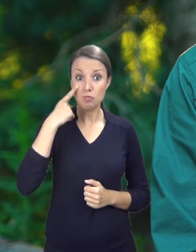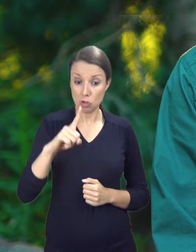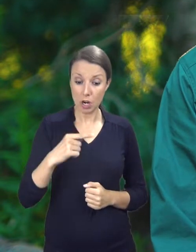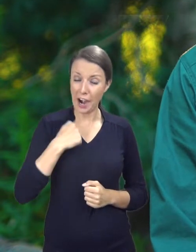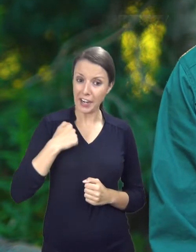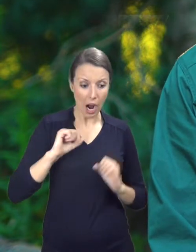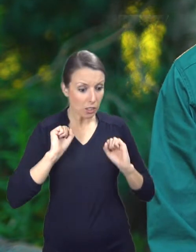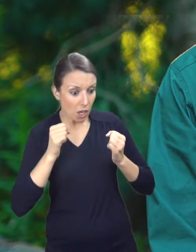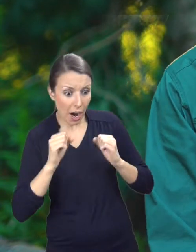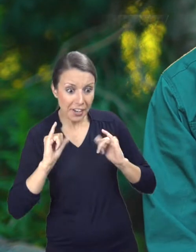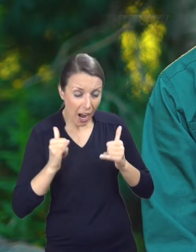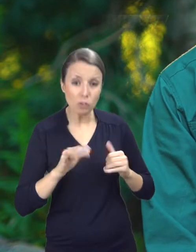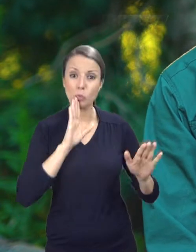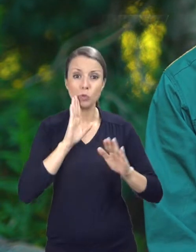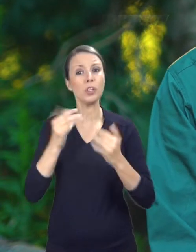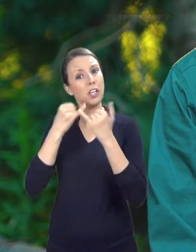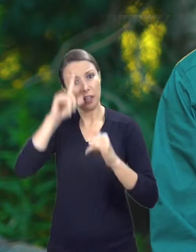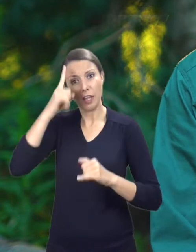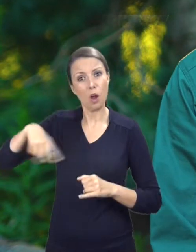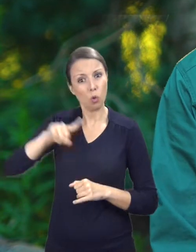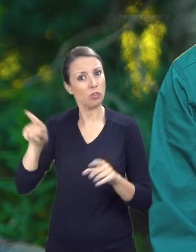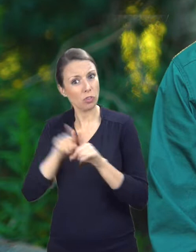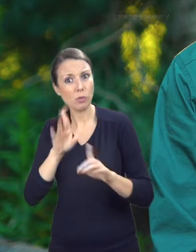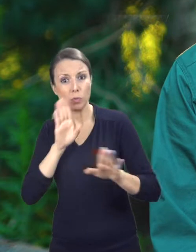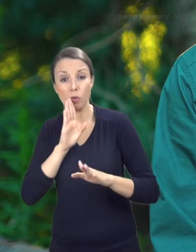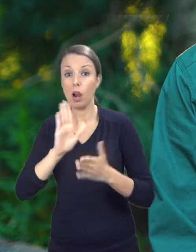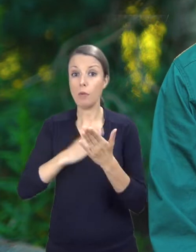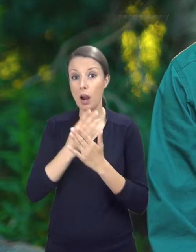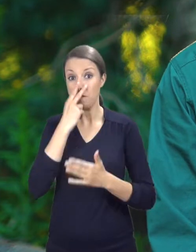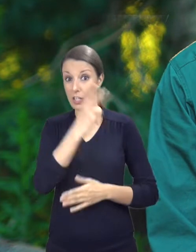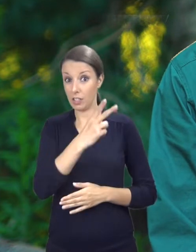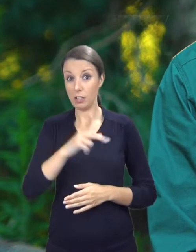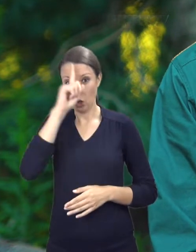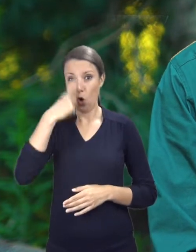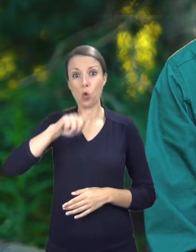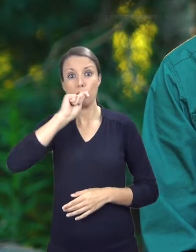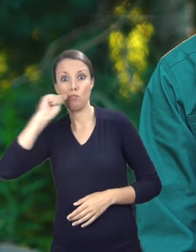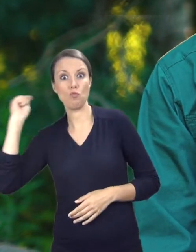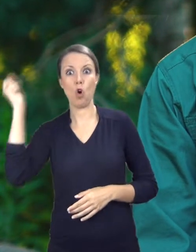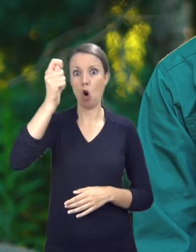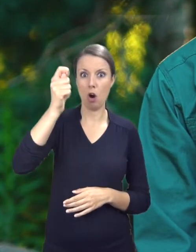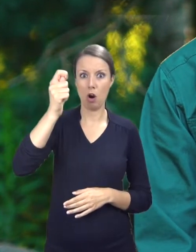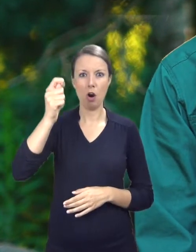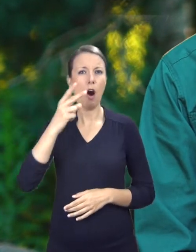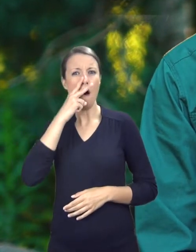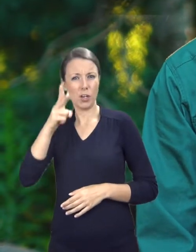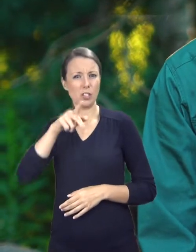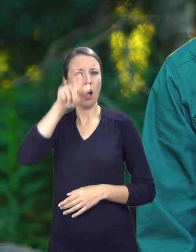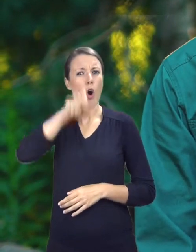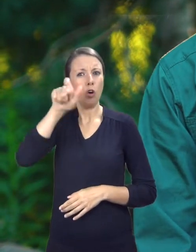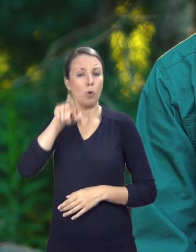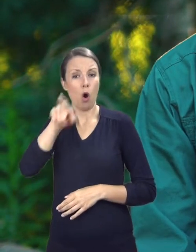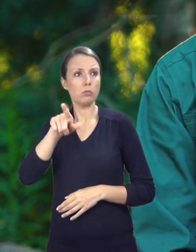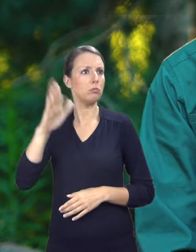większość osób działała w ten sposób. I widzę, że na przykład ludzie outdooru, ci aktywni, którzy podróżują, generalnie są ludźmi, można powiedzieć tak kolokwialnie,